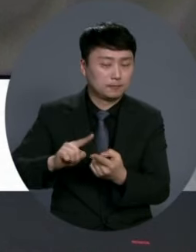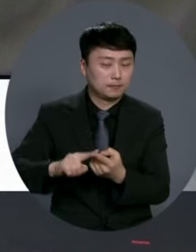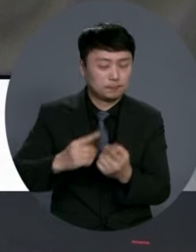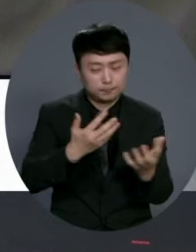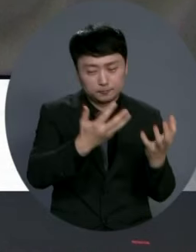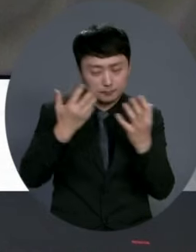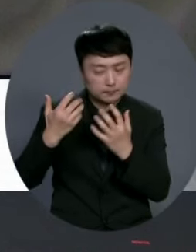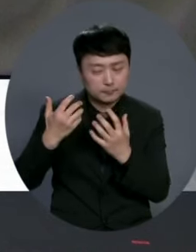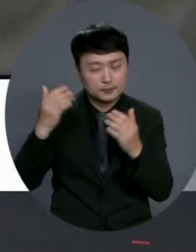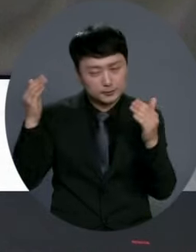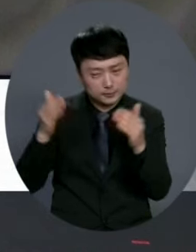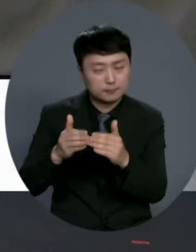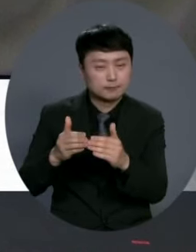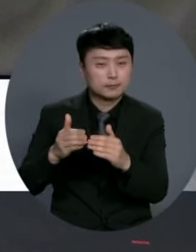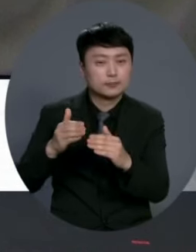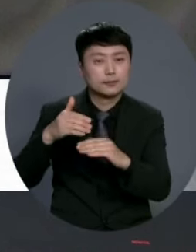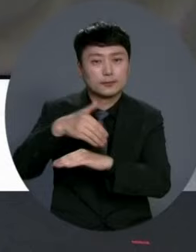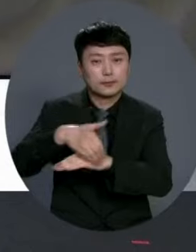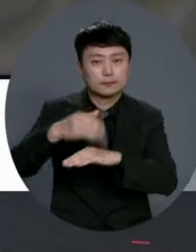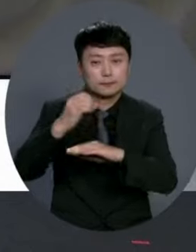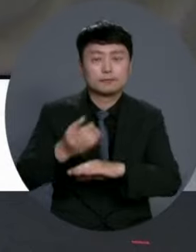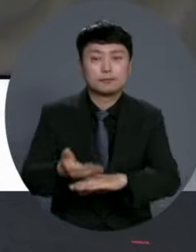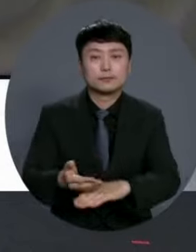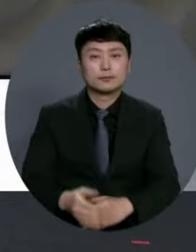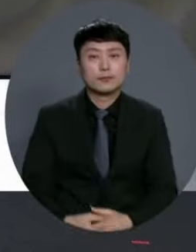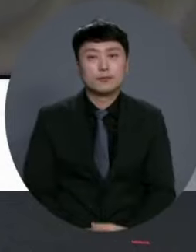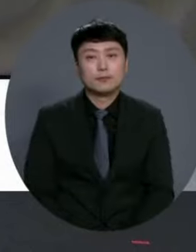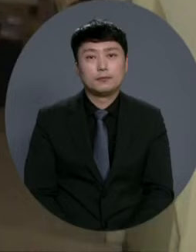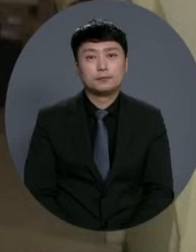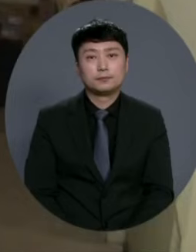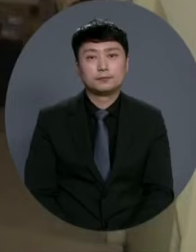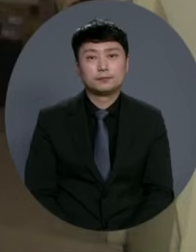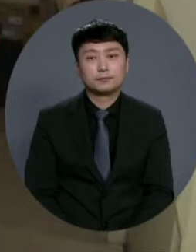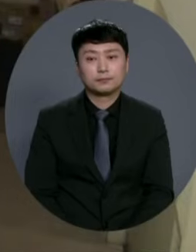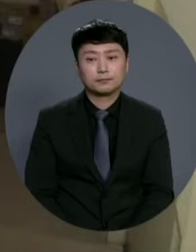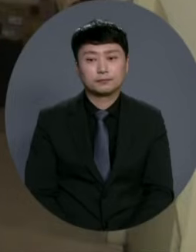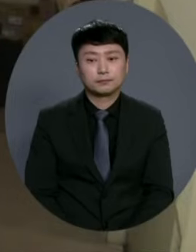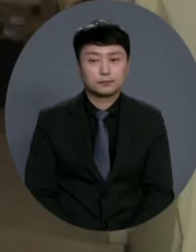의지를 접지 않고 있습니다. 이규설 기자입니다.